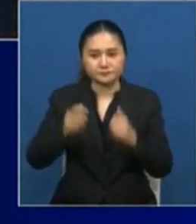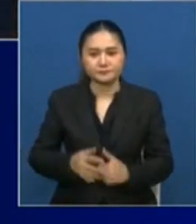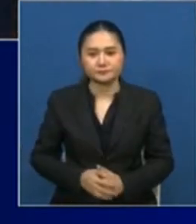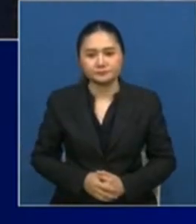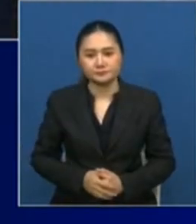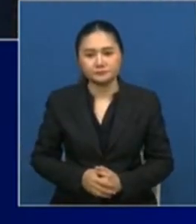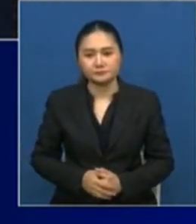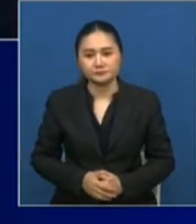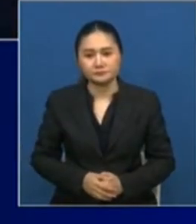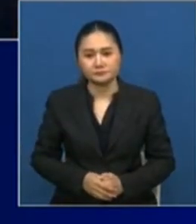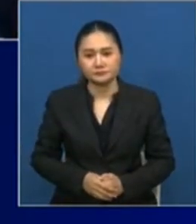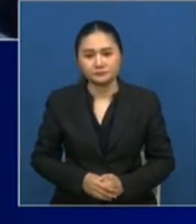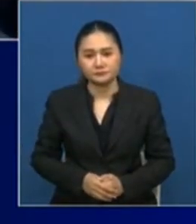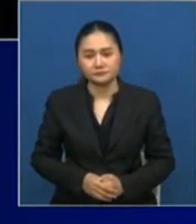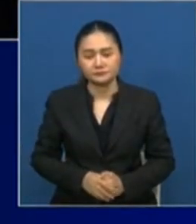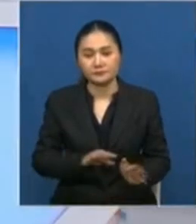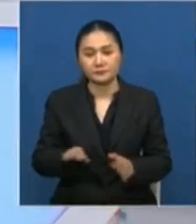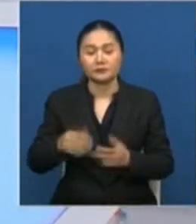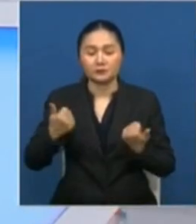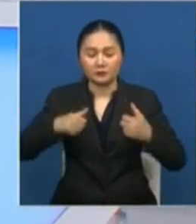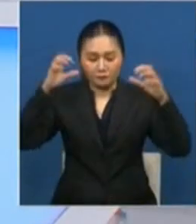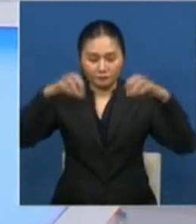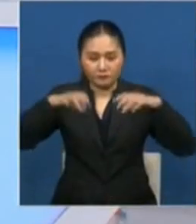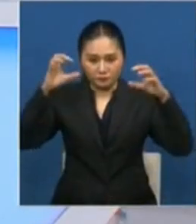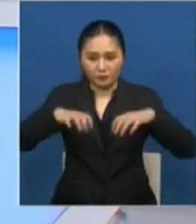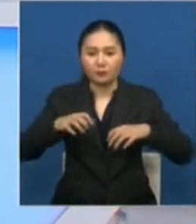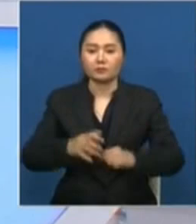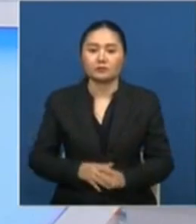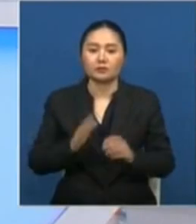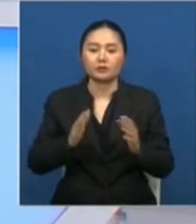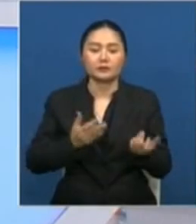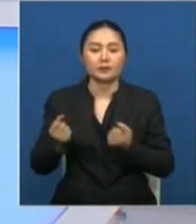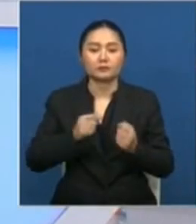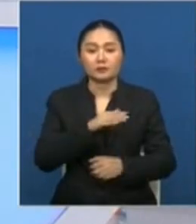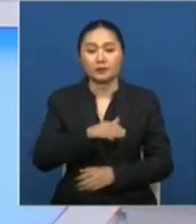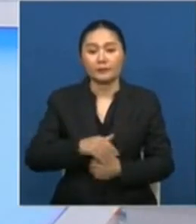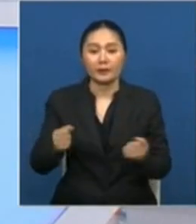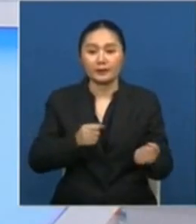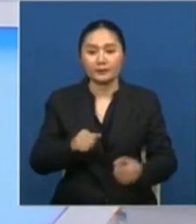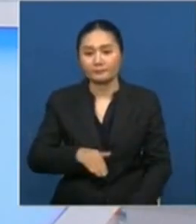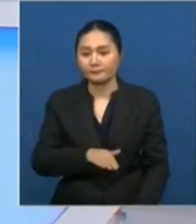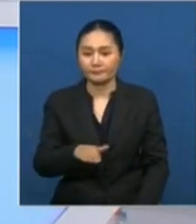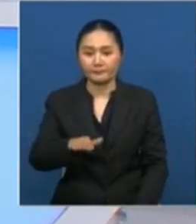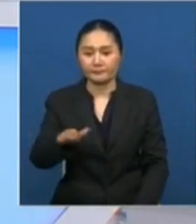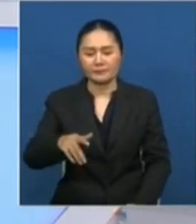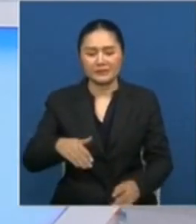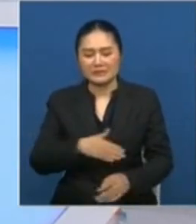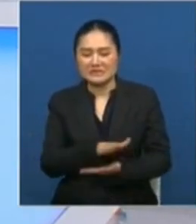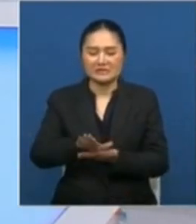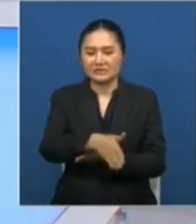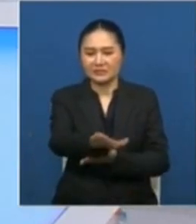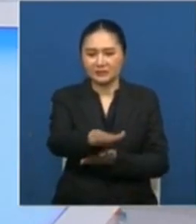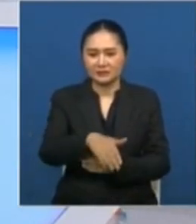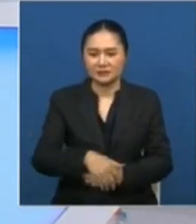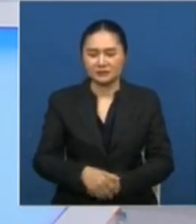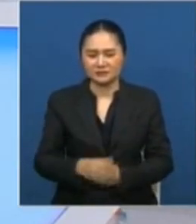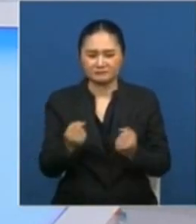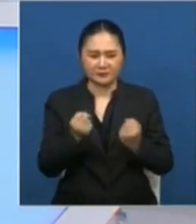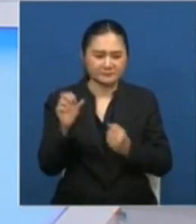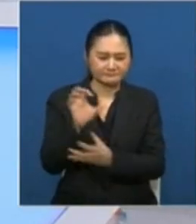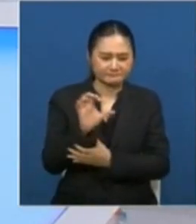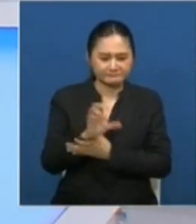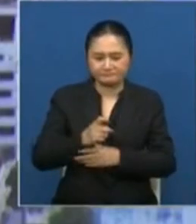าะเหตุการณ์นี้ค่ะฝนมันตกหนักเหลือเกินค่ะคนขับรถกระบะพอขับมาแล้วเขาบอกว่าถนนมันลื่นไม่สามารถที่จะคุมรถ